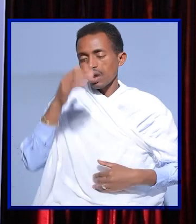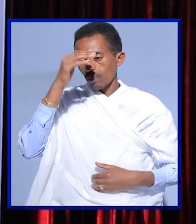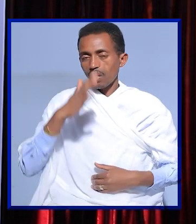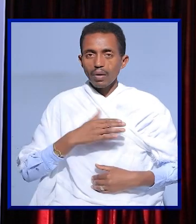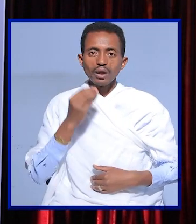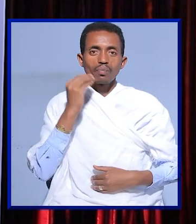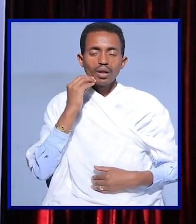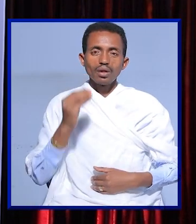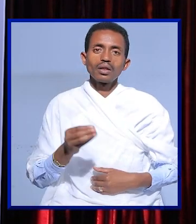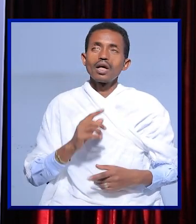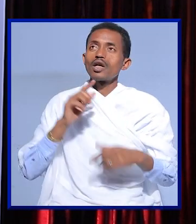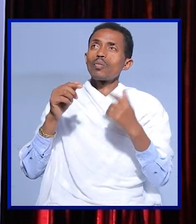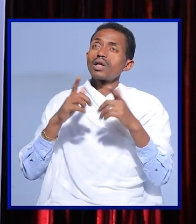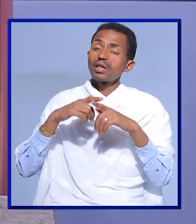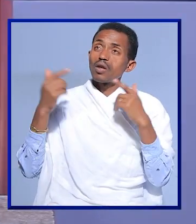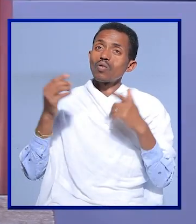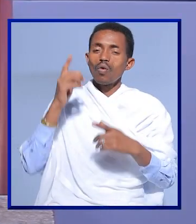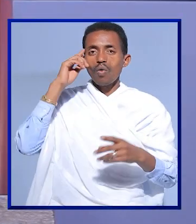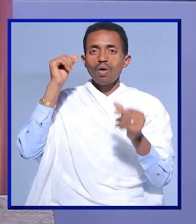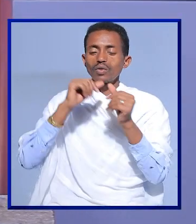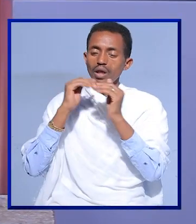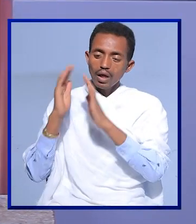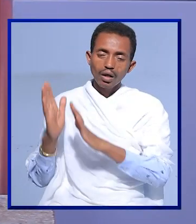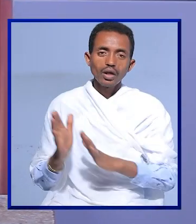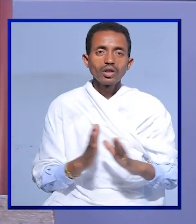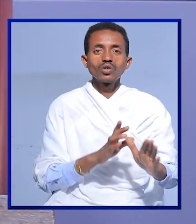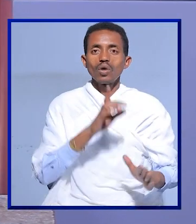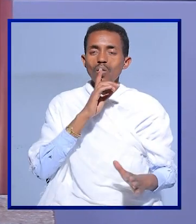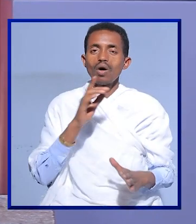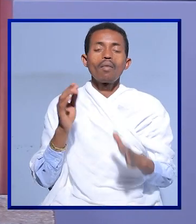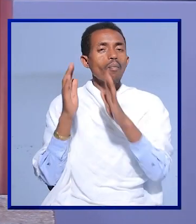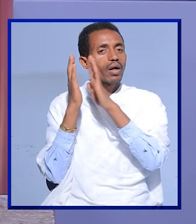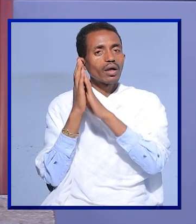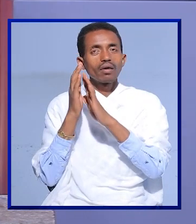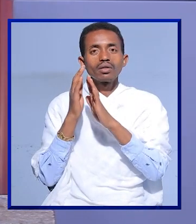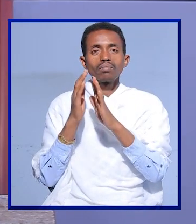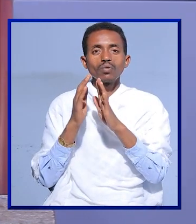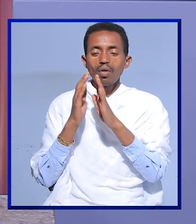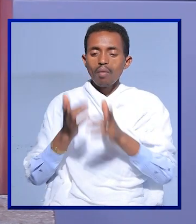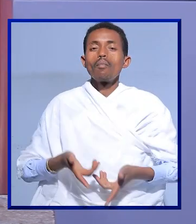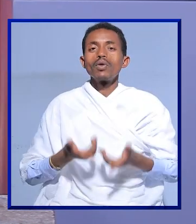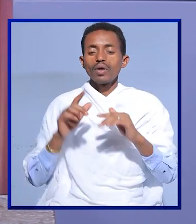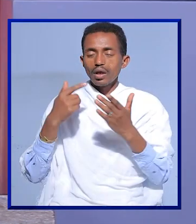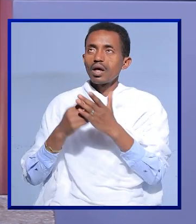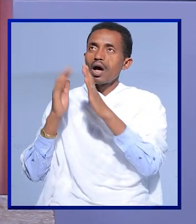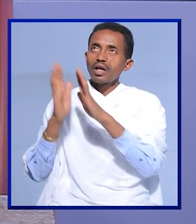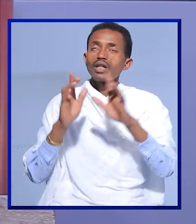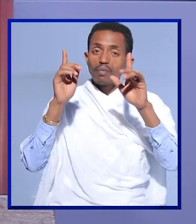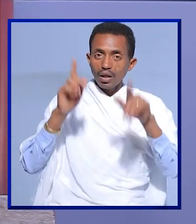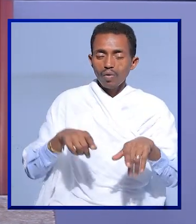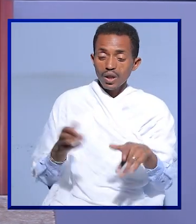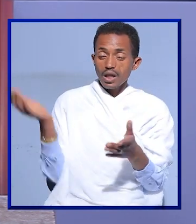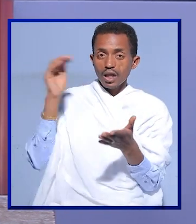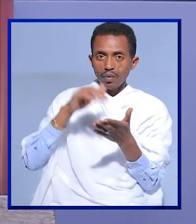በአባቴ ቤት የሄድኩበት ትልቁ ዓላማ ላዘጋጅላችሁ ነው ማደሪያ እሱን አዘጋጅቼ እመጣለሁ